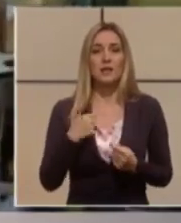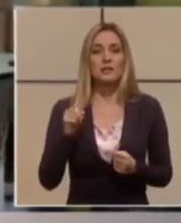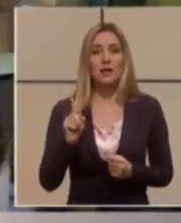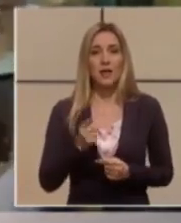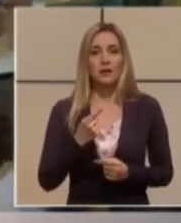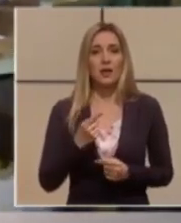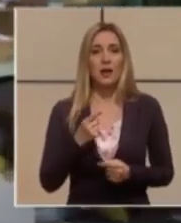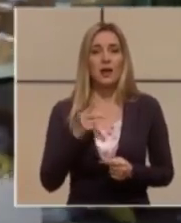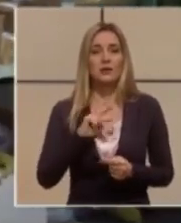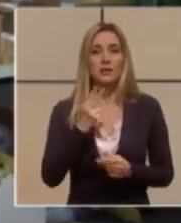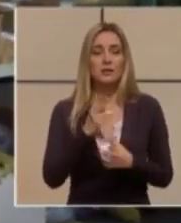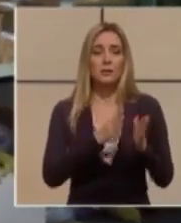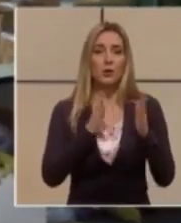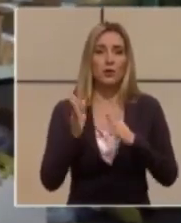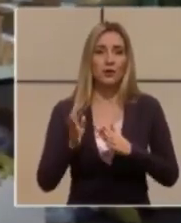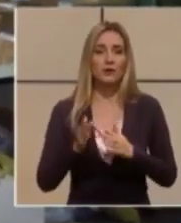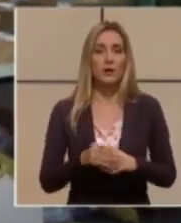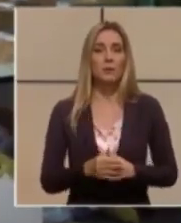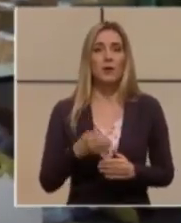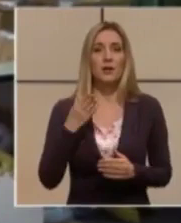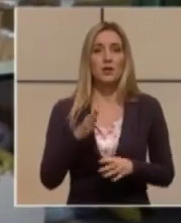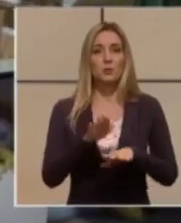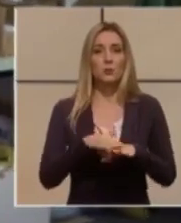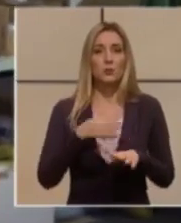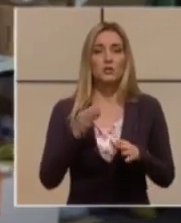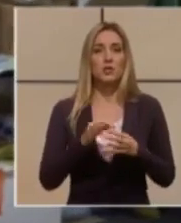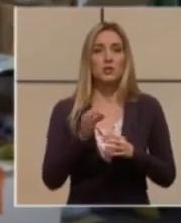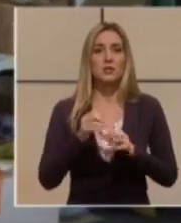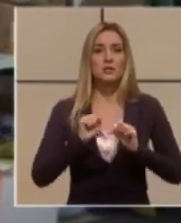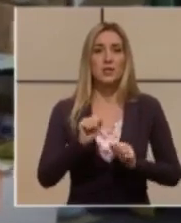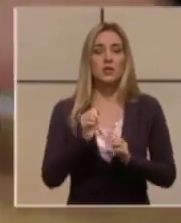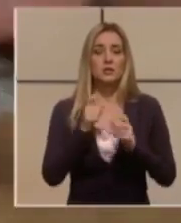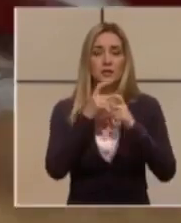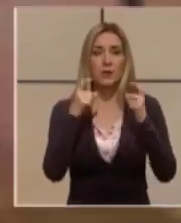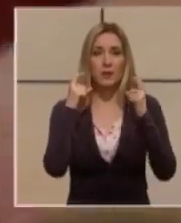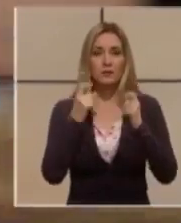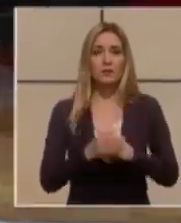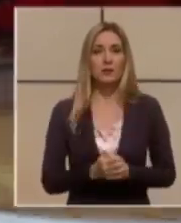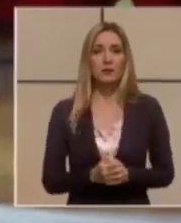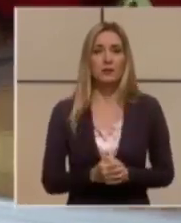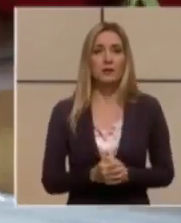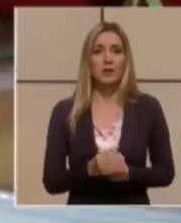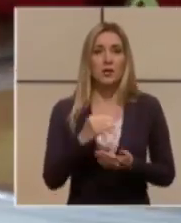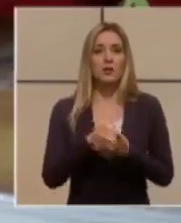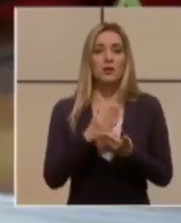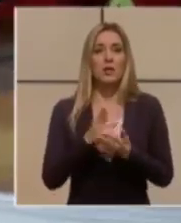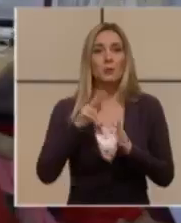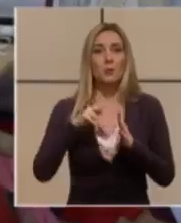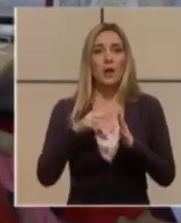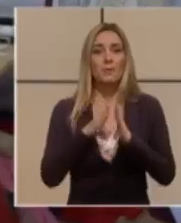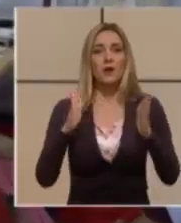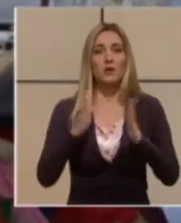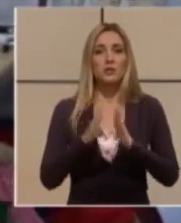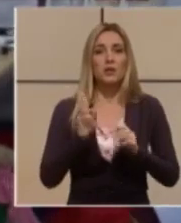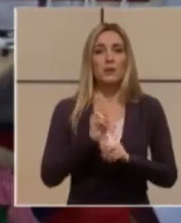natjerala da se preorijentiramo, pa smo tako počeli šiti zaštitne maskice. Sortiraju ih po bojama i veličinama,